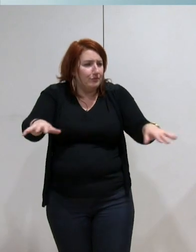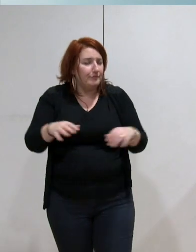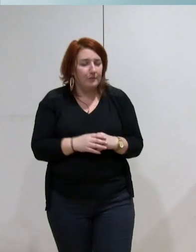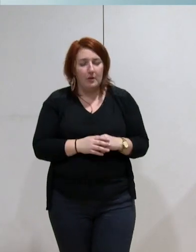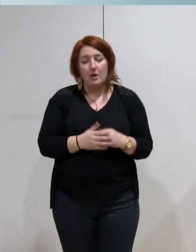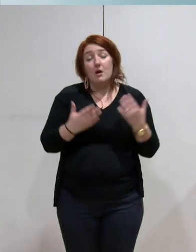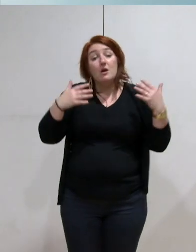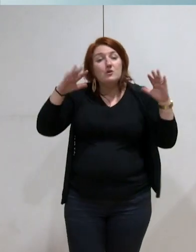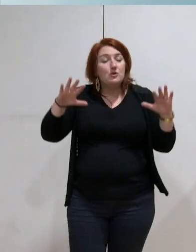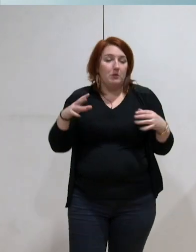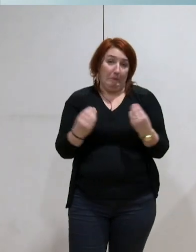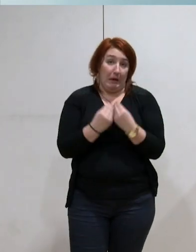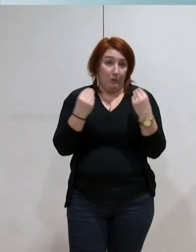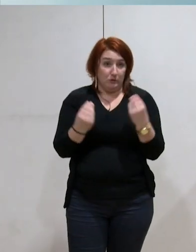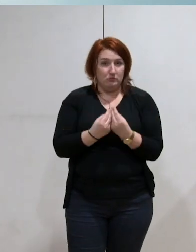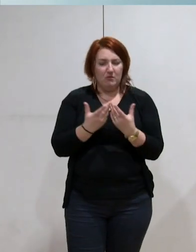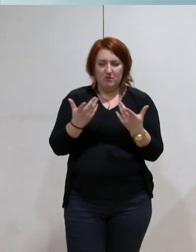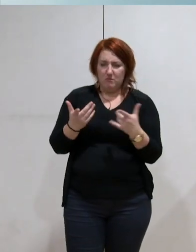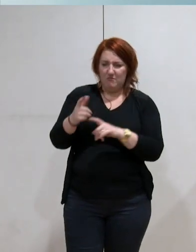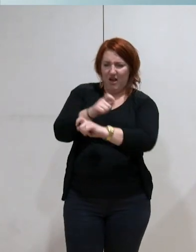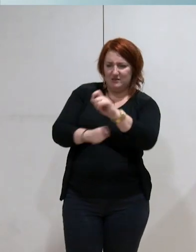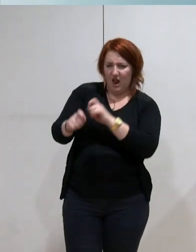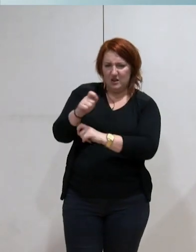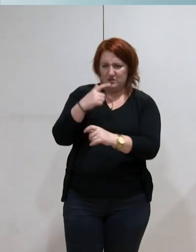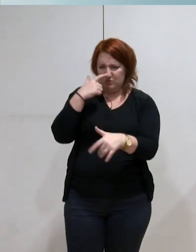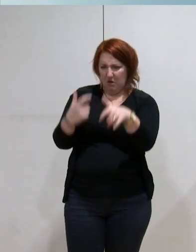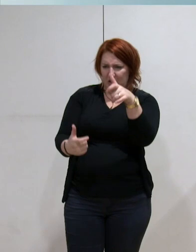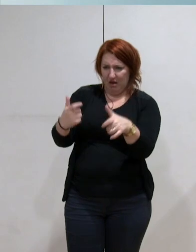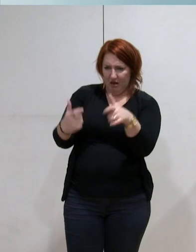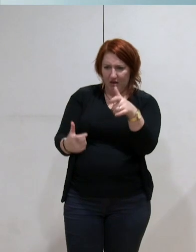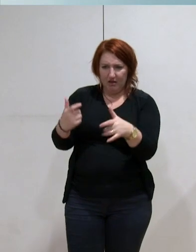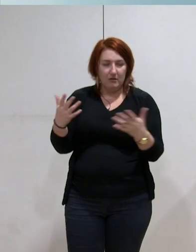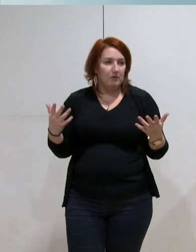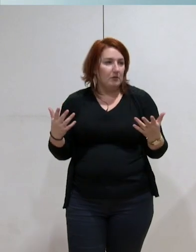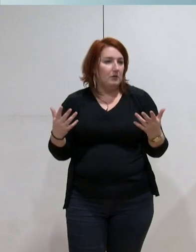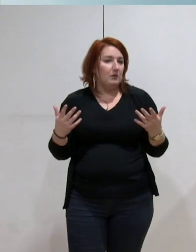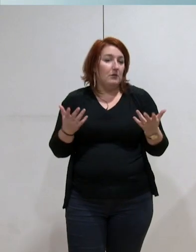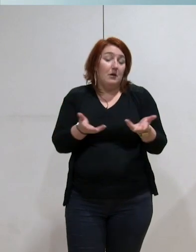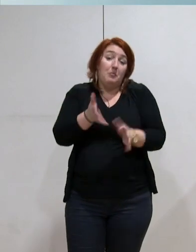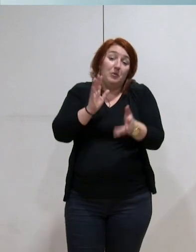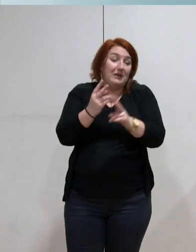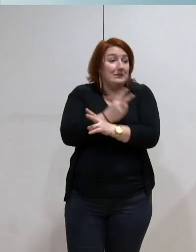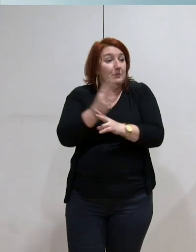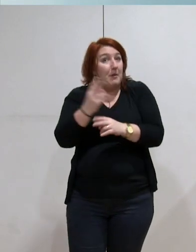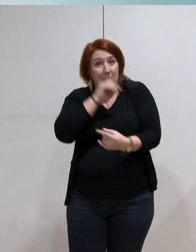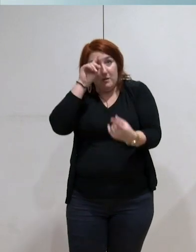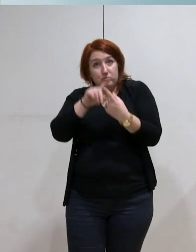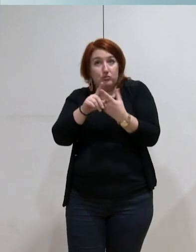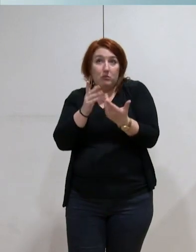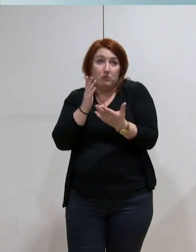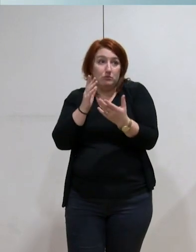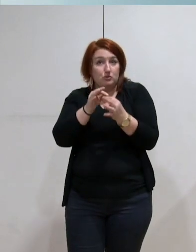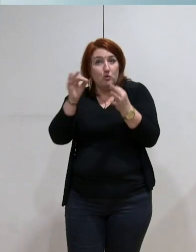j'ai envie de dire ces installations précaires peuvent probablement correspondre à un moindre mal afin de tendre vers une solution pérenne